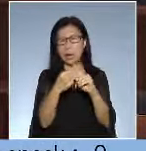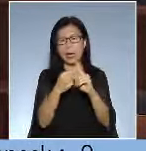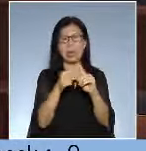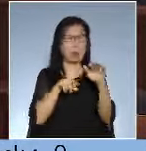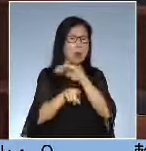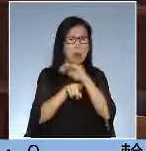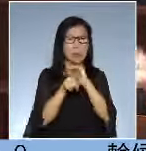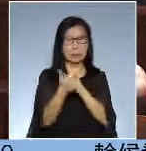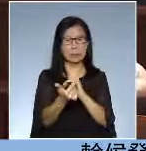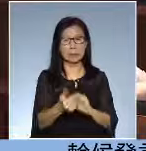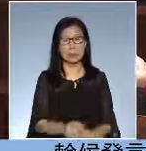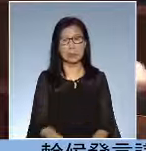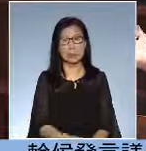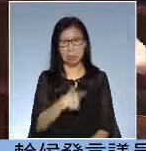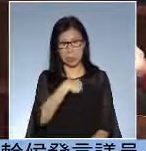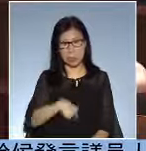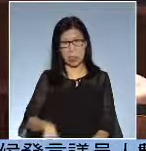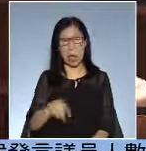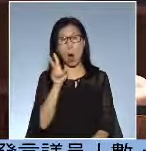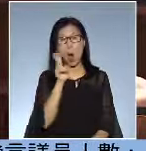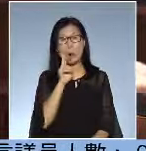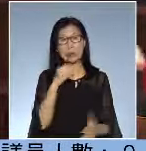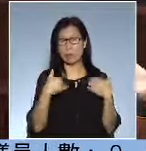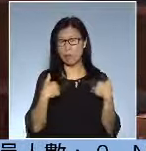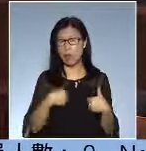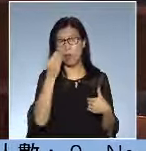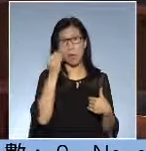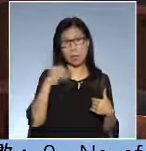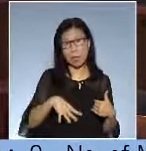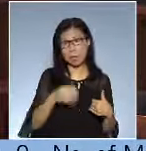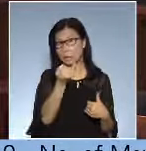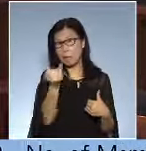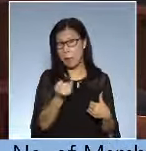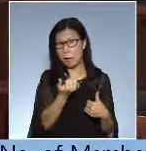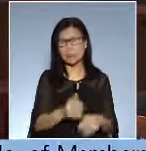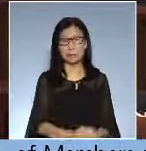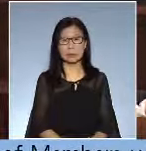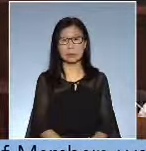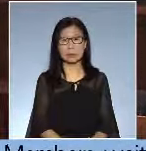呢？作為議員，你哋唔覺得有失身份、有失人格嘅咩？